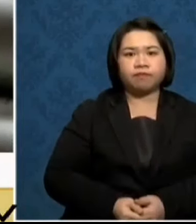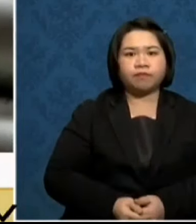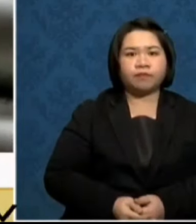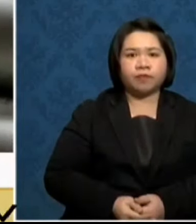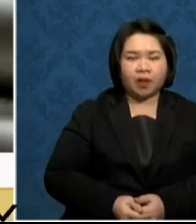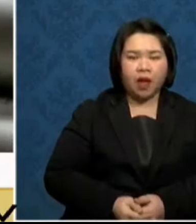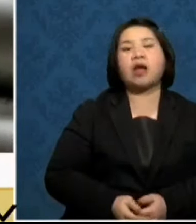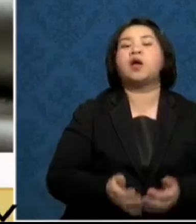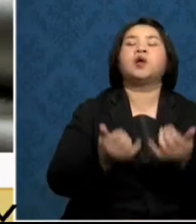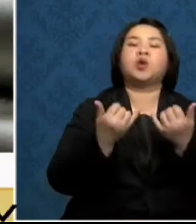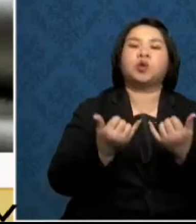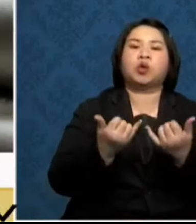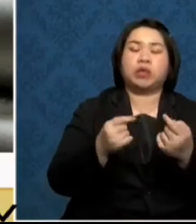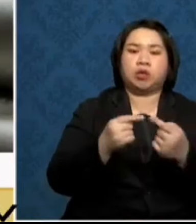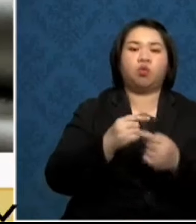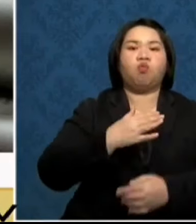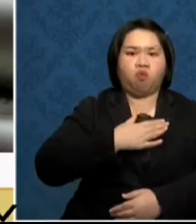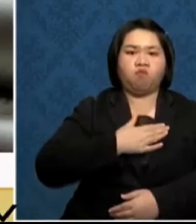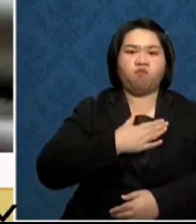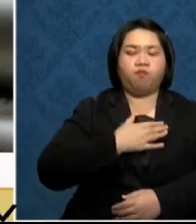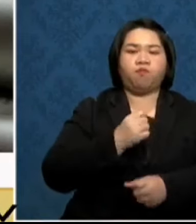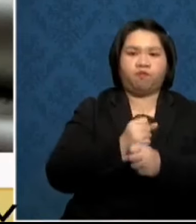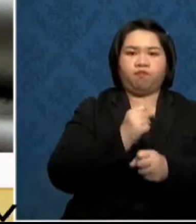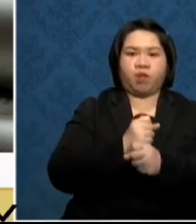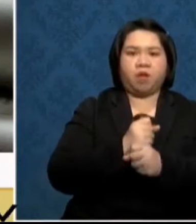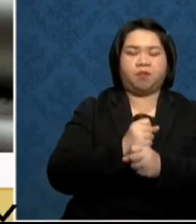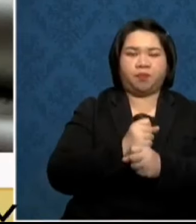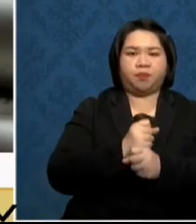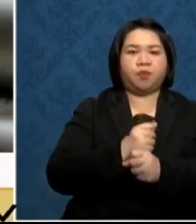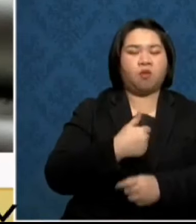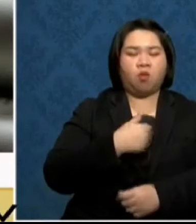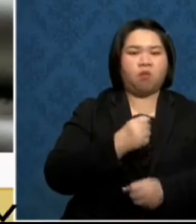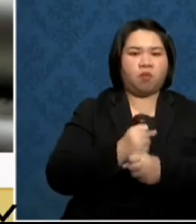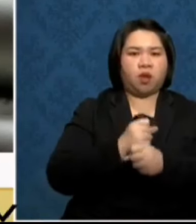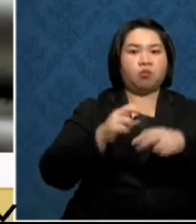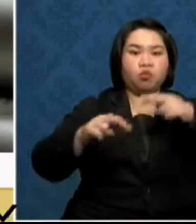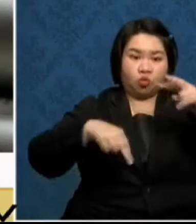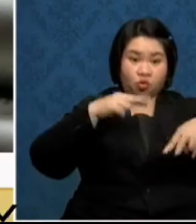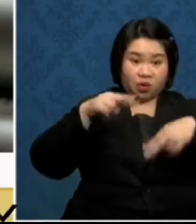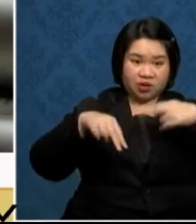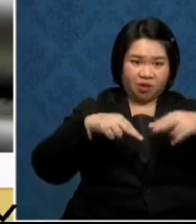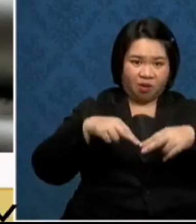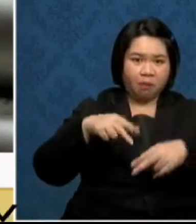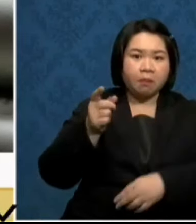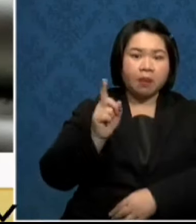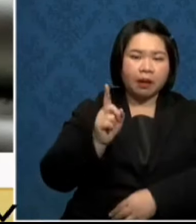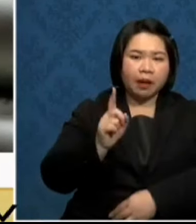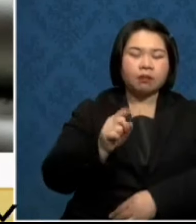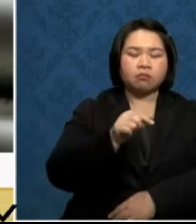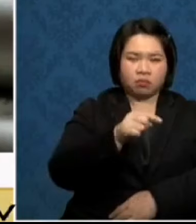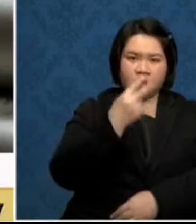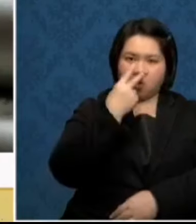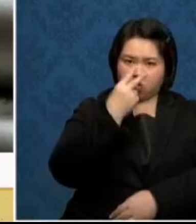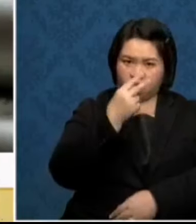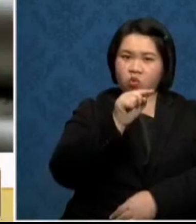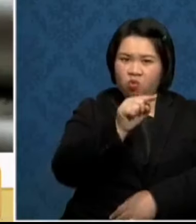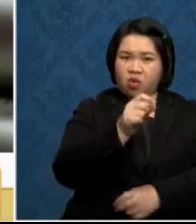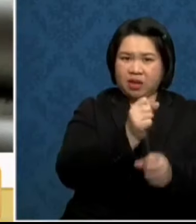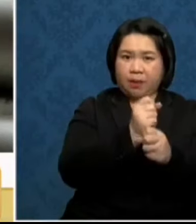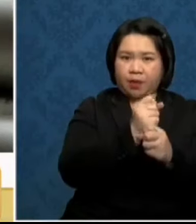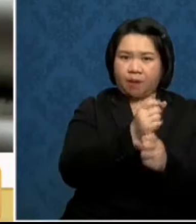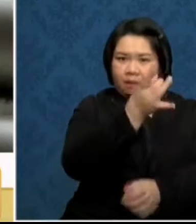จึงเป็นหน้าที่ของกระผมในฐานะที่ทำหน้าที่ฝ่ายตรวจสอบจะต้องทำหน้าที่เป็นกระจกเงา